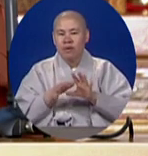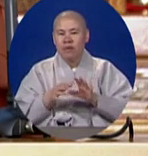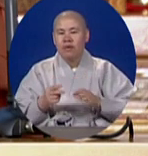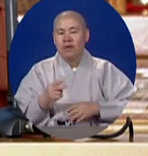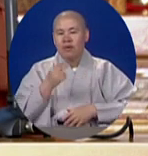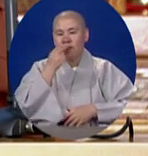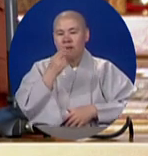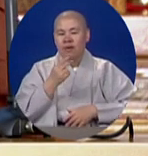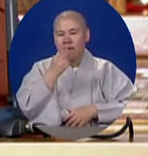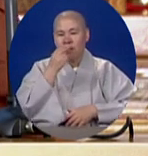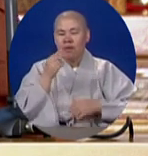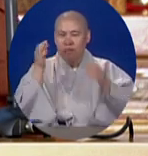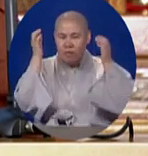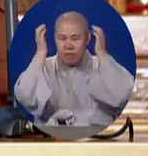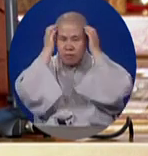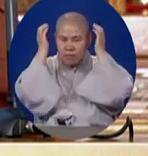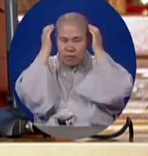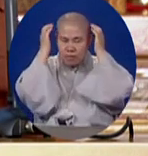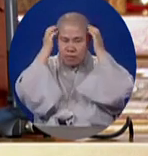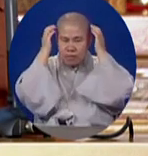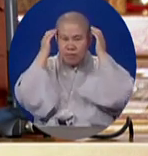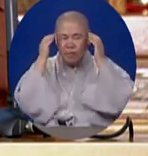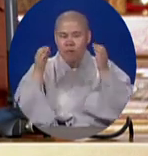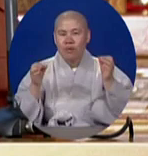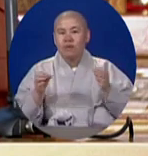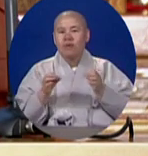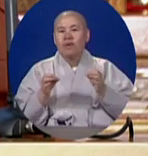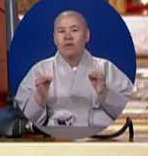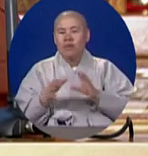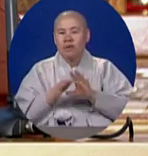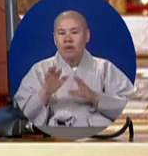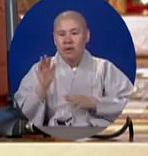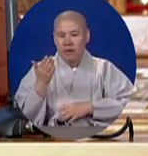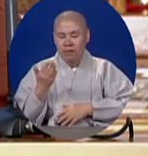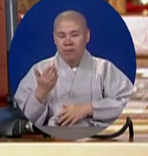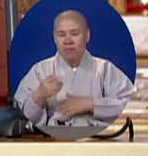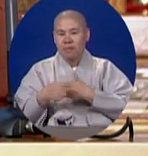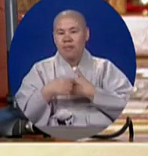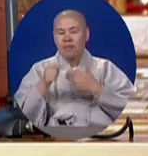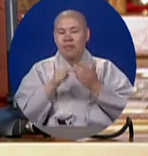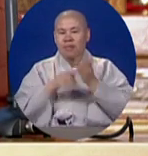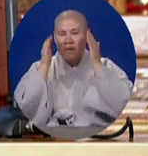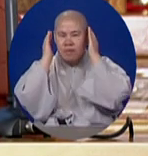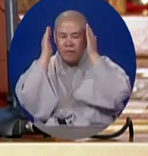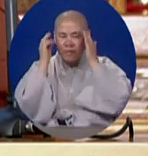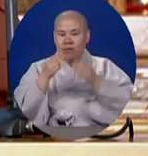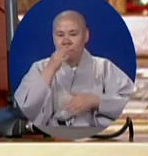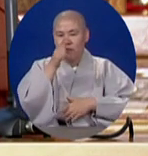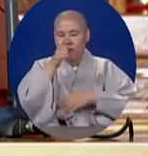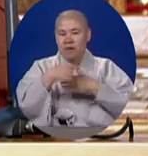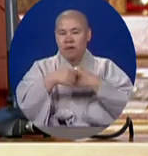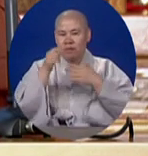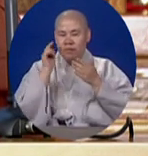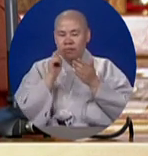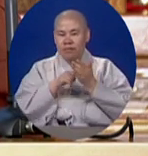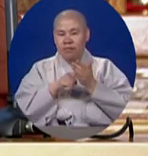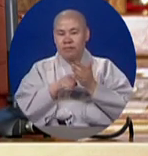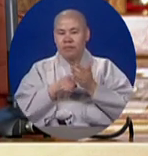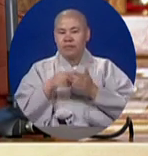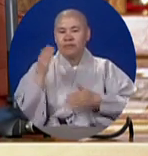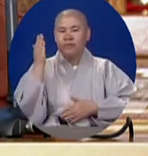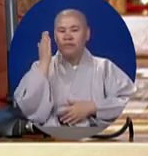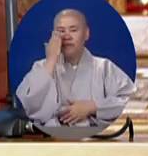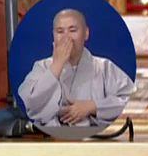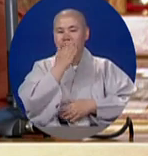벗어나게 됩니다. 그게 마음 공부입니다. 그러면 중생의 마음을